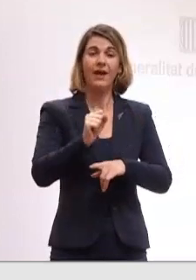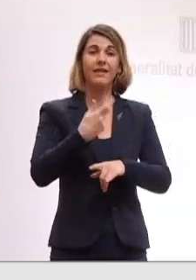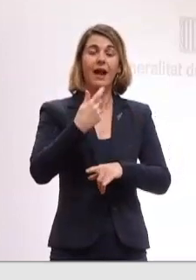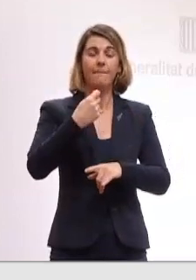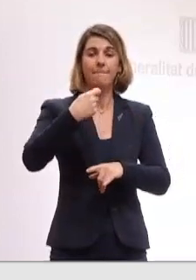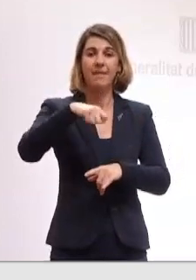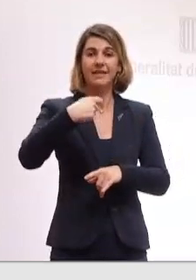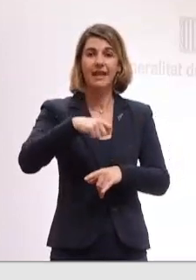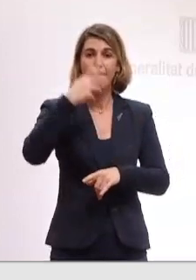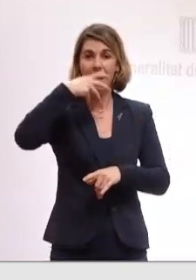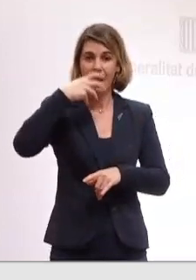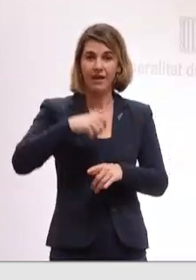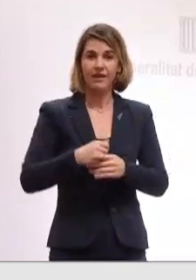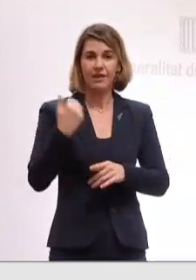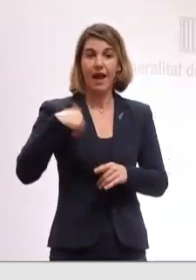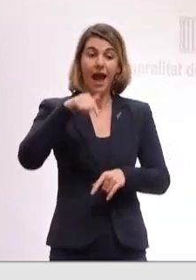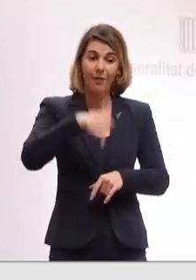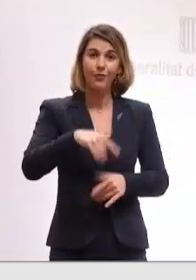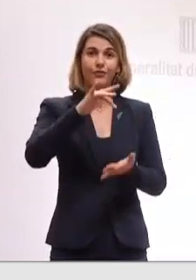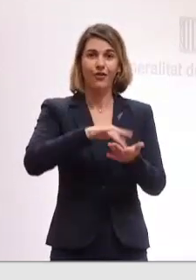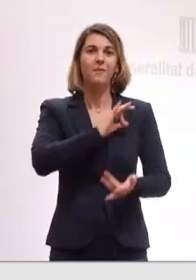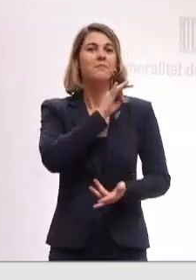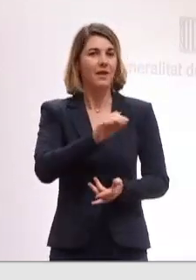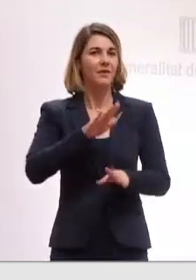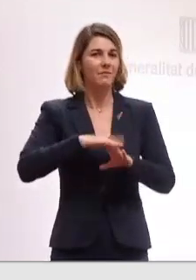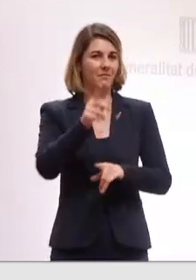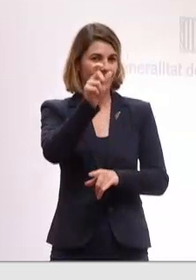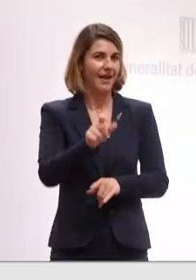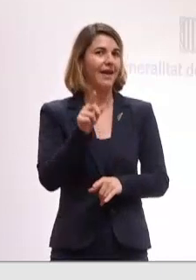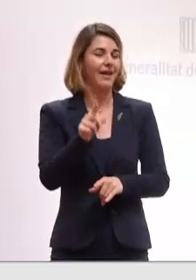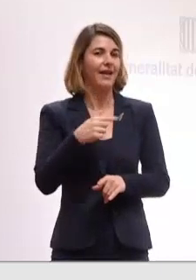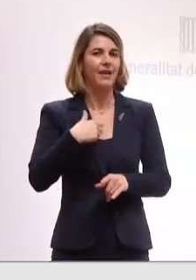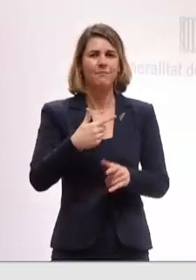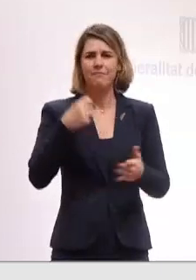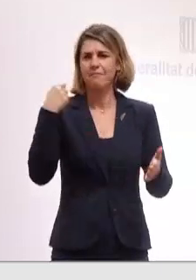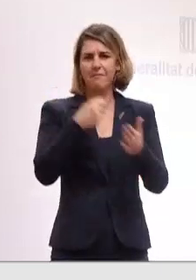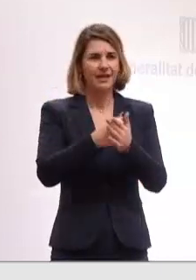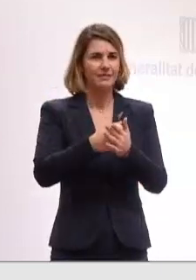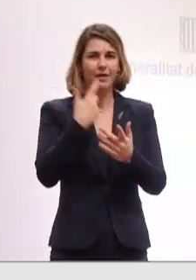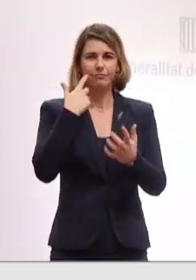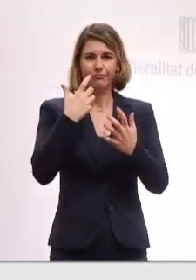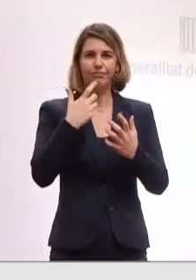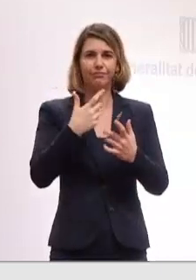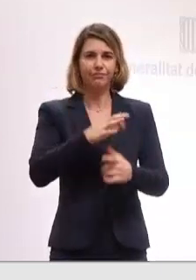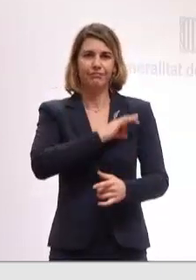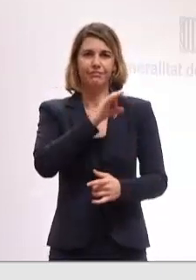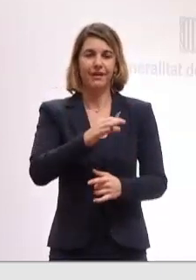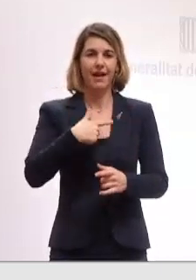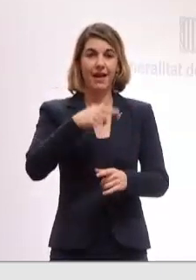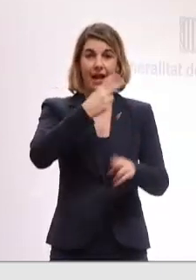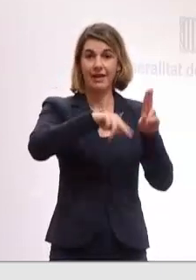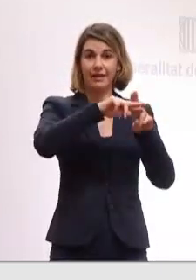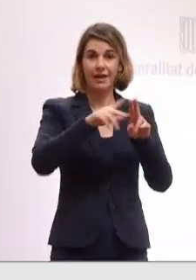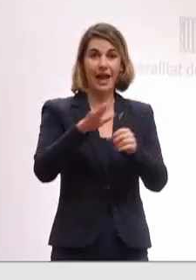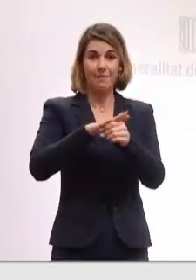Maragall, a qui avui lliurem el Premi Justícia 2023, la màxima distinció que atorga la Generalitat de Catalunya en l'àmbit